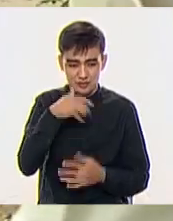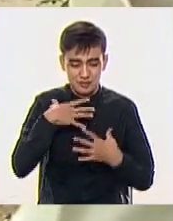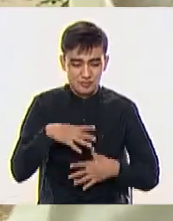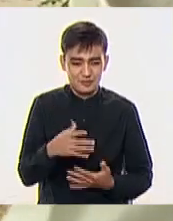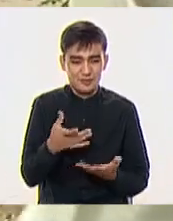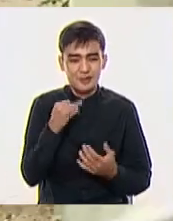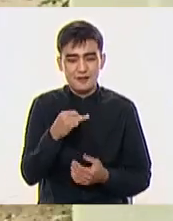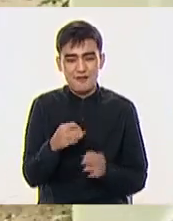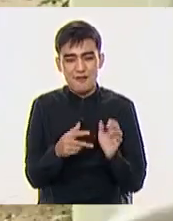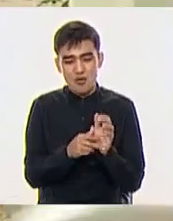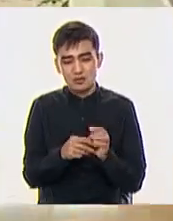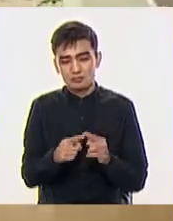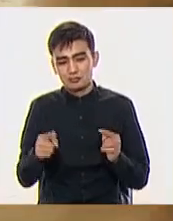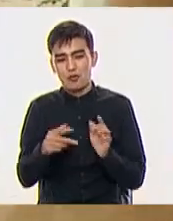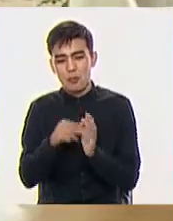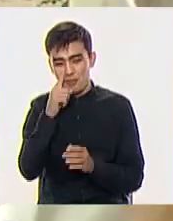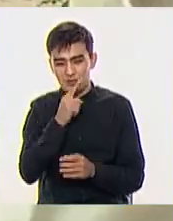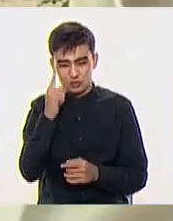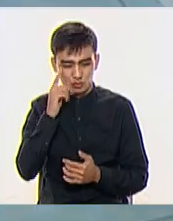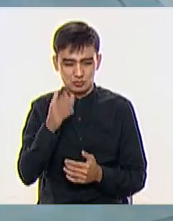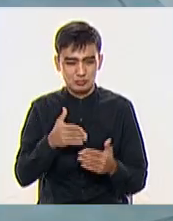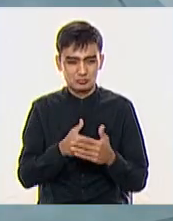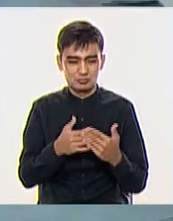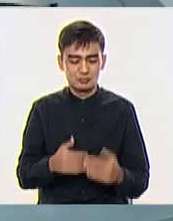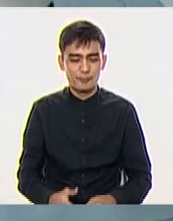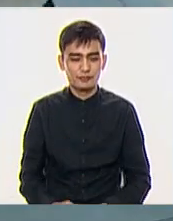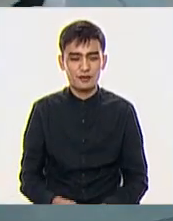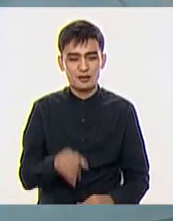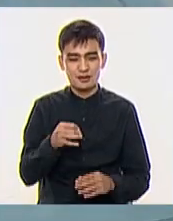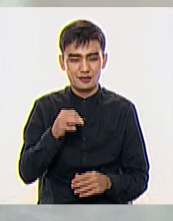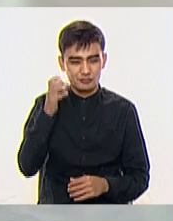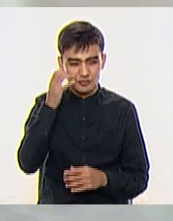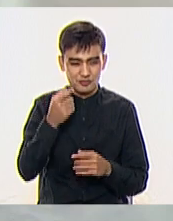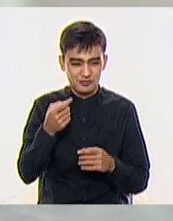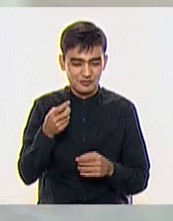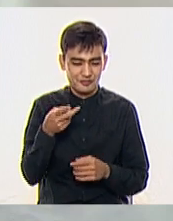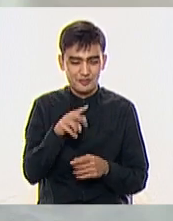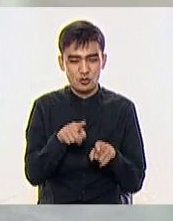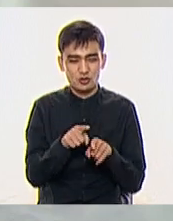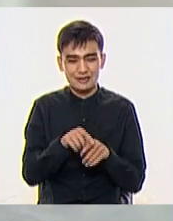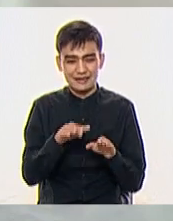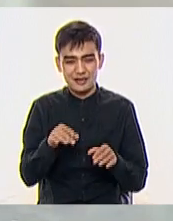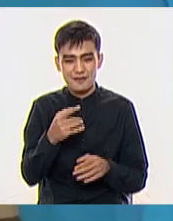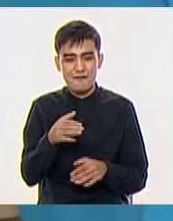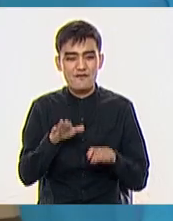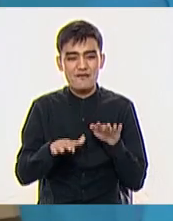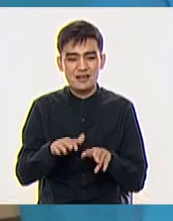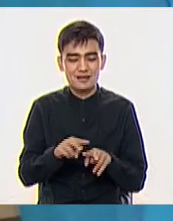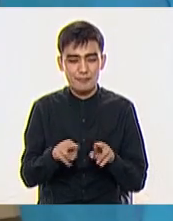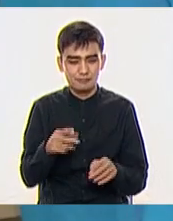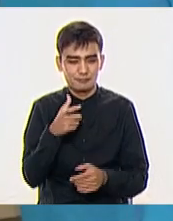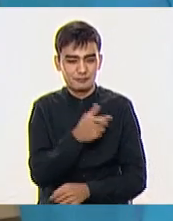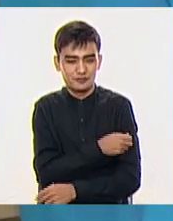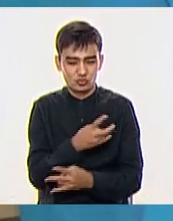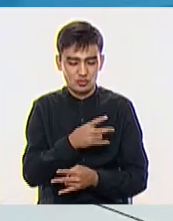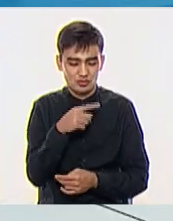деп, 8 айға шейін бұлар жасағаннан кейін соны қарап отырған. Қос ғалымда екпенің дозасы баланың салмағына қарай салынуы керек деді. Ал